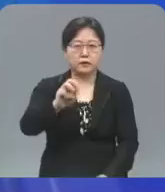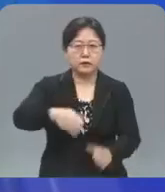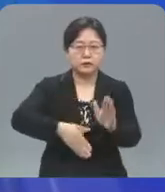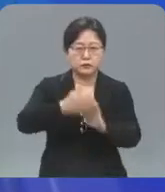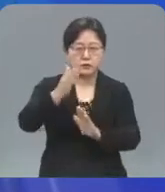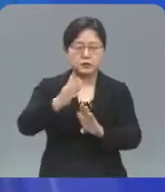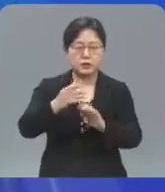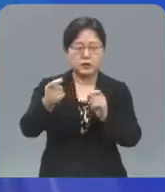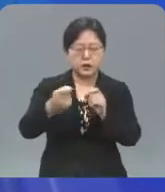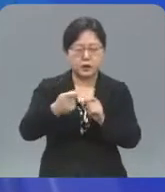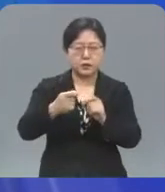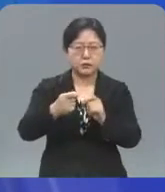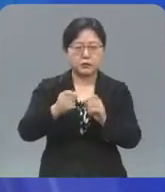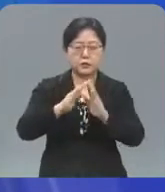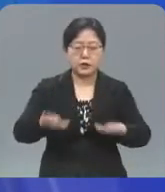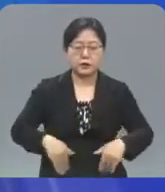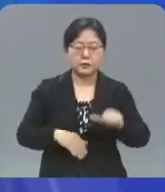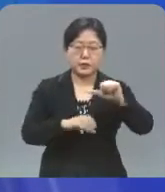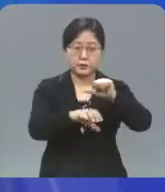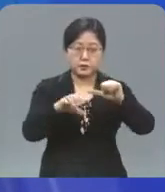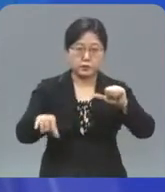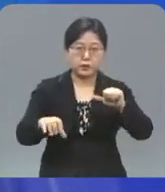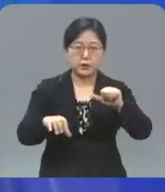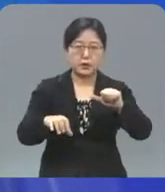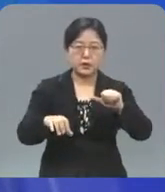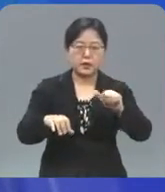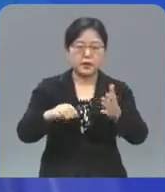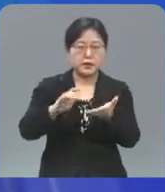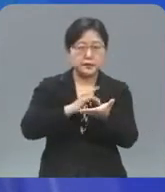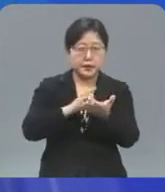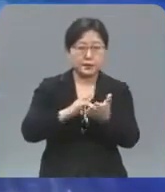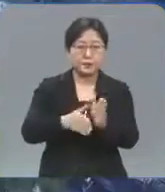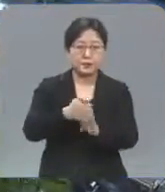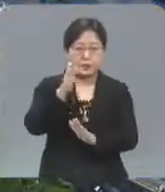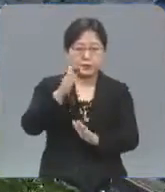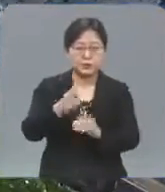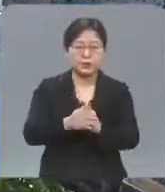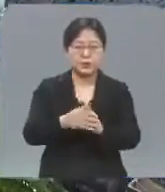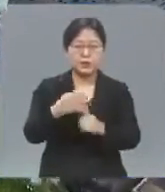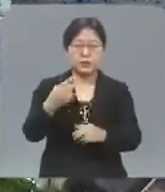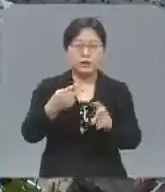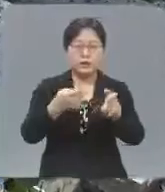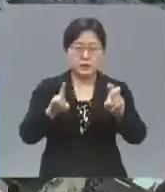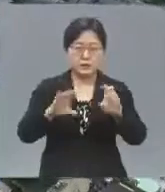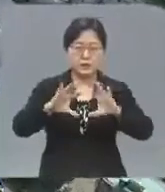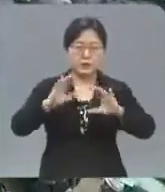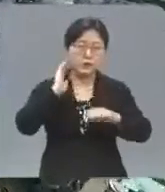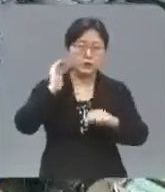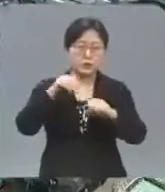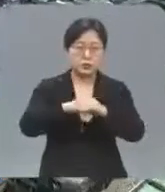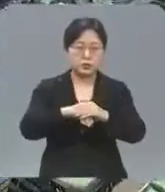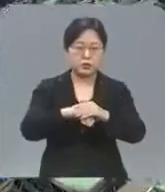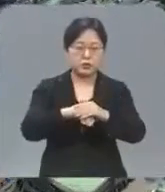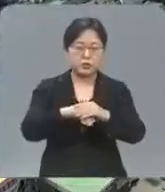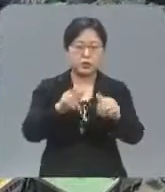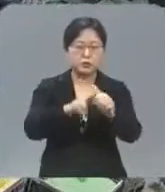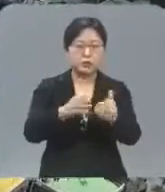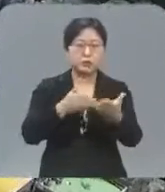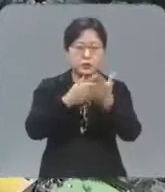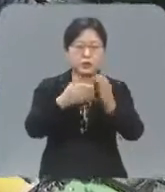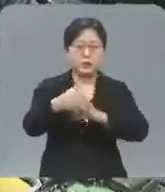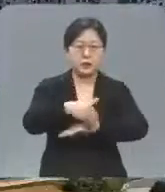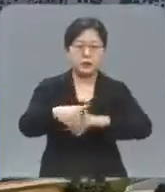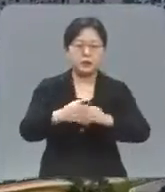광주시와 인접 전남 5개 시군이 광역 스마트 메가시티 조성을 제20대 대통령 선거 후보들에게 제안하기로